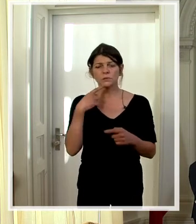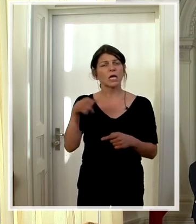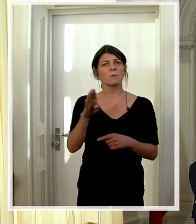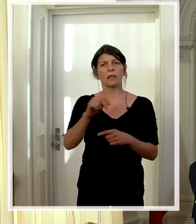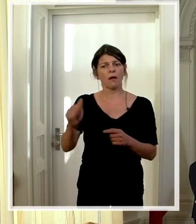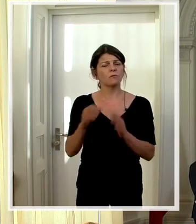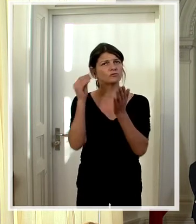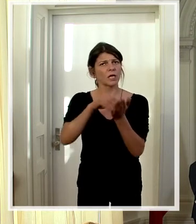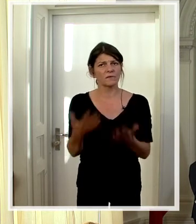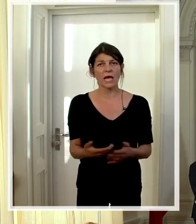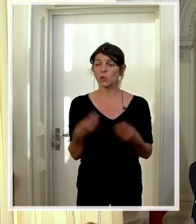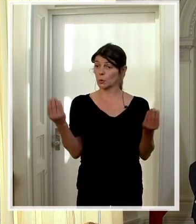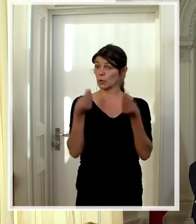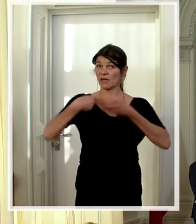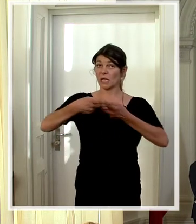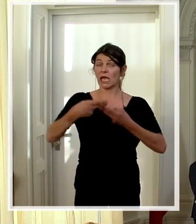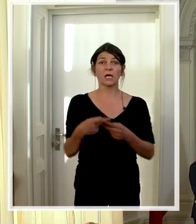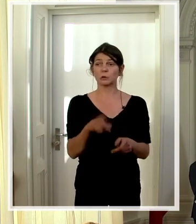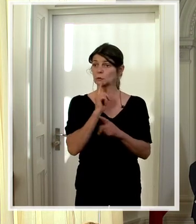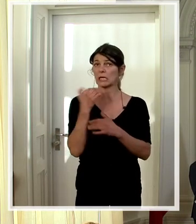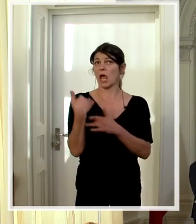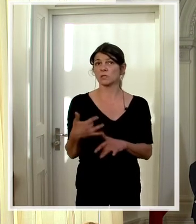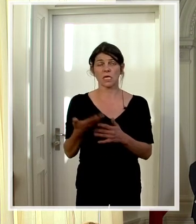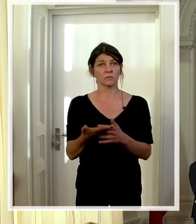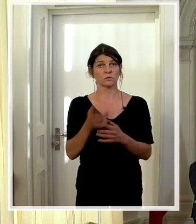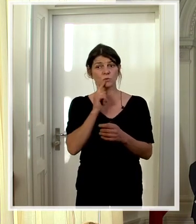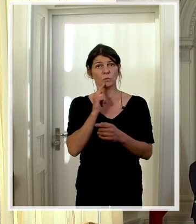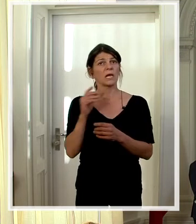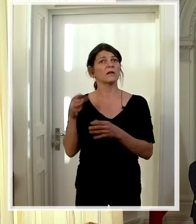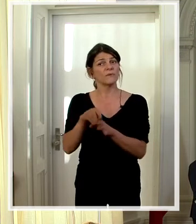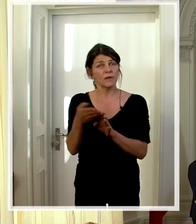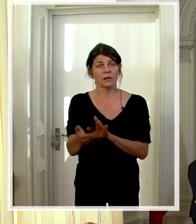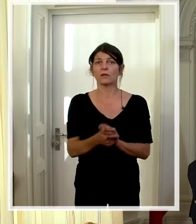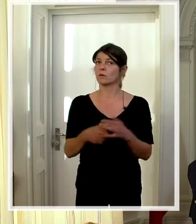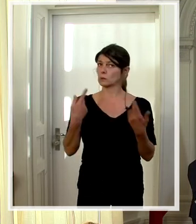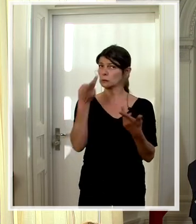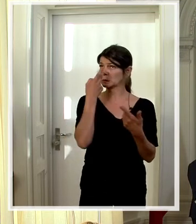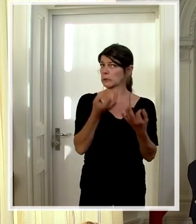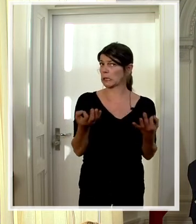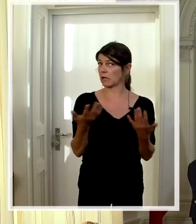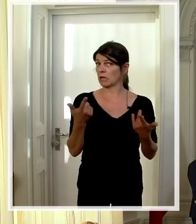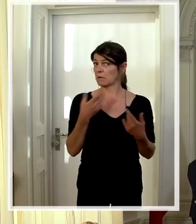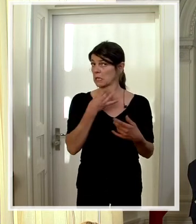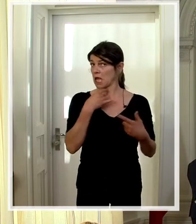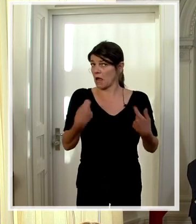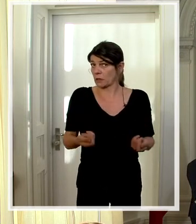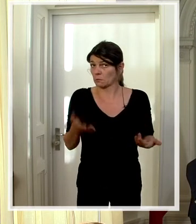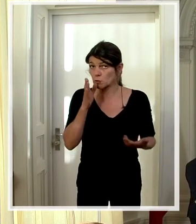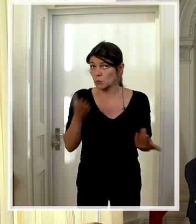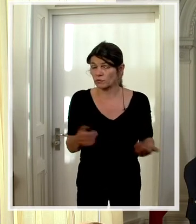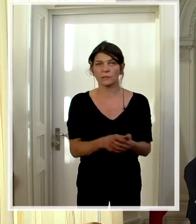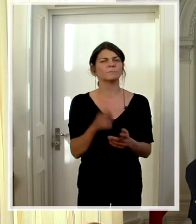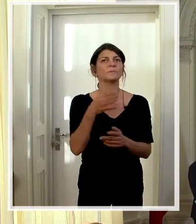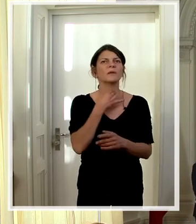dass der Güterverkehr jetzt schon nicht ausgelastet ist und dass man dort auch nicht sieht, wie er Bedarf eines sein soll. Also der